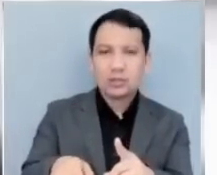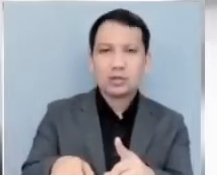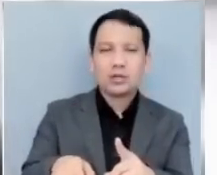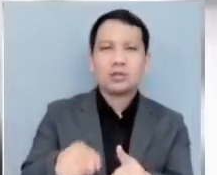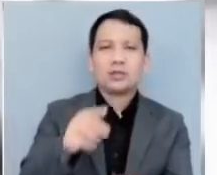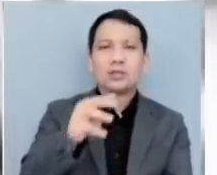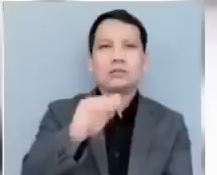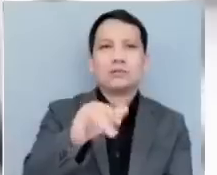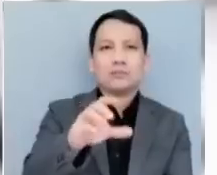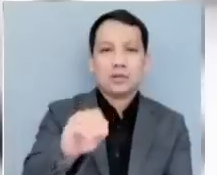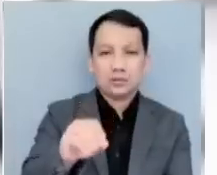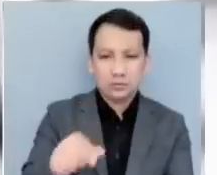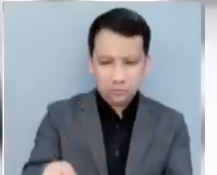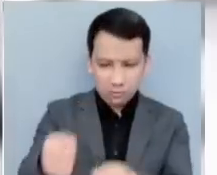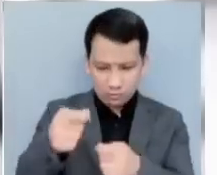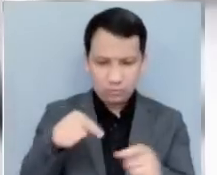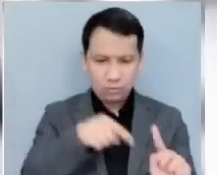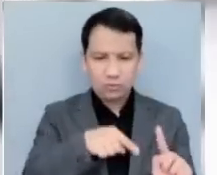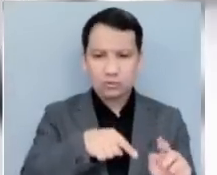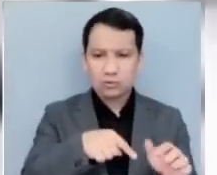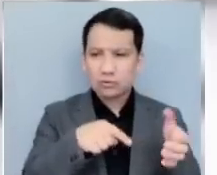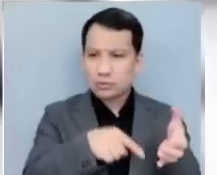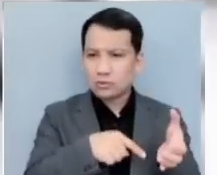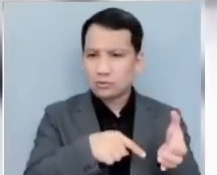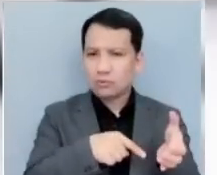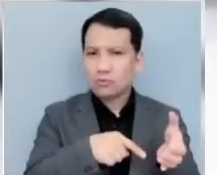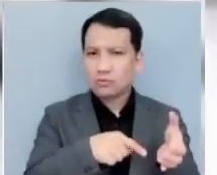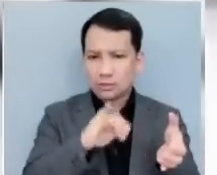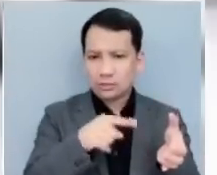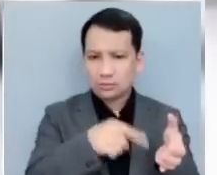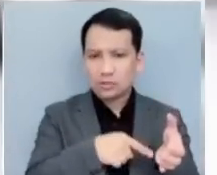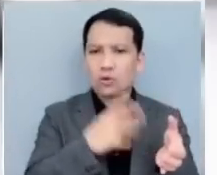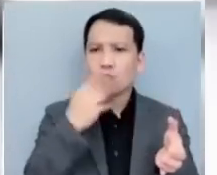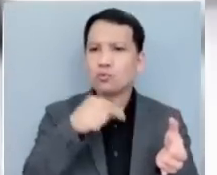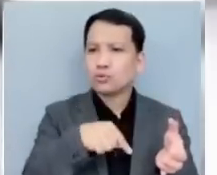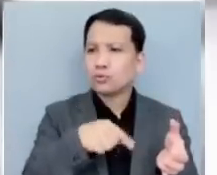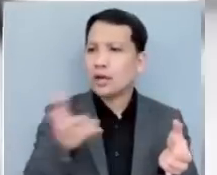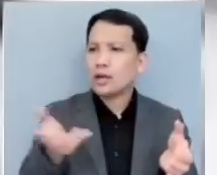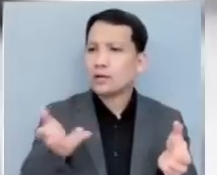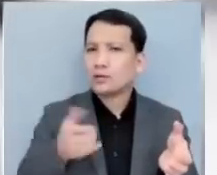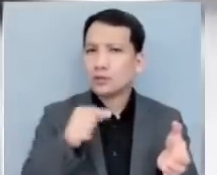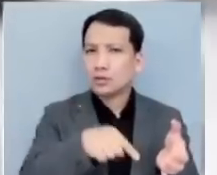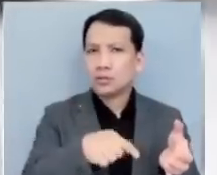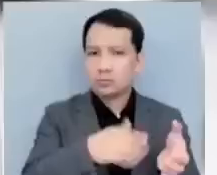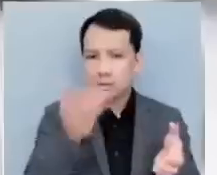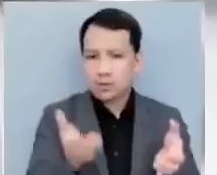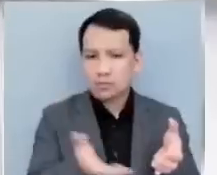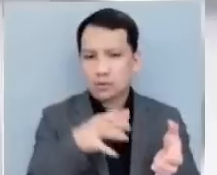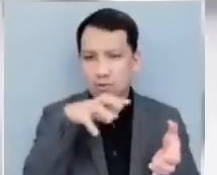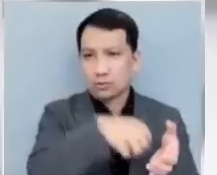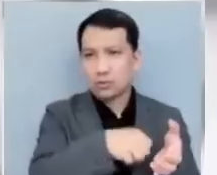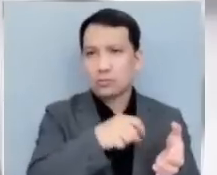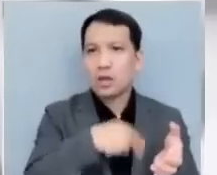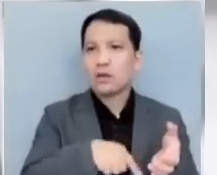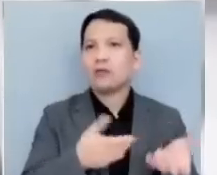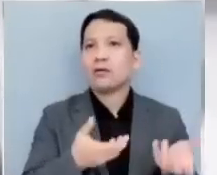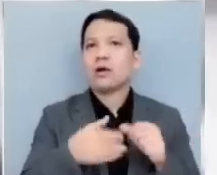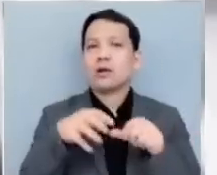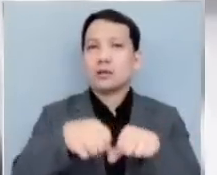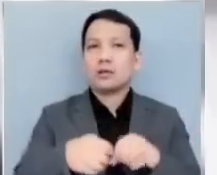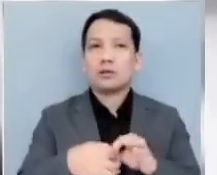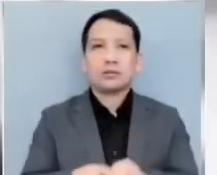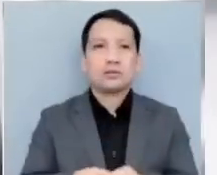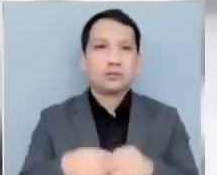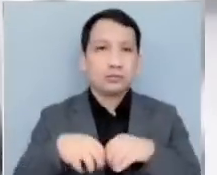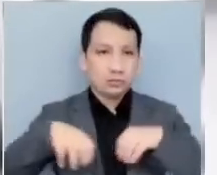Nasaan to? Hulihin nyo to. Pailan nyo ng kaso to, inquest nyo to. Siyempre, may mga katabi ka naman dun, sir, di ba?